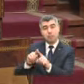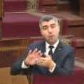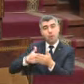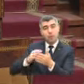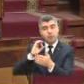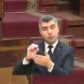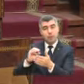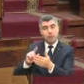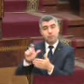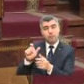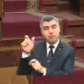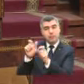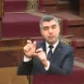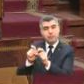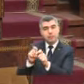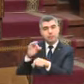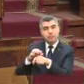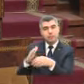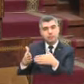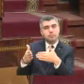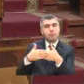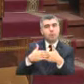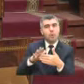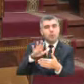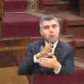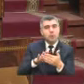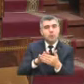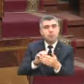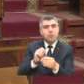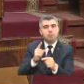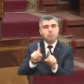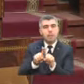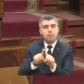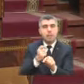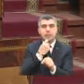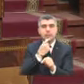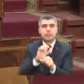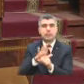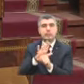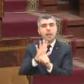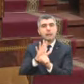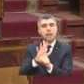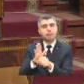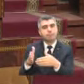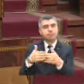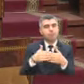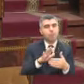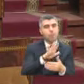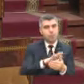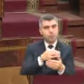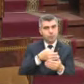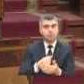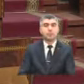جرادة يعانون الأمرين بعد إغلاق المستشفيات التابعة سابقا للشركات المنجمية، ولذا نطلب